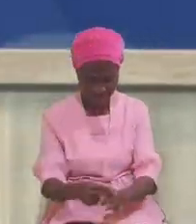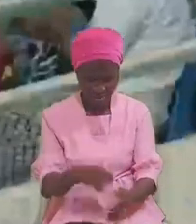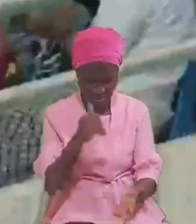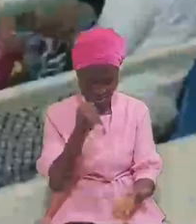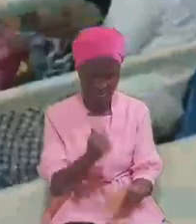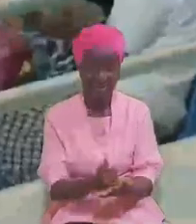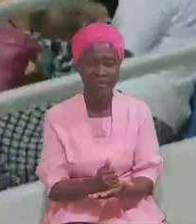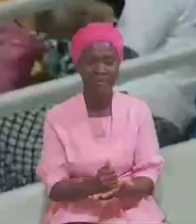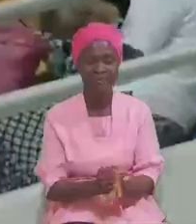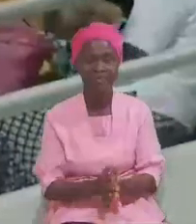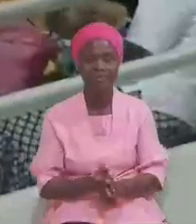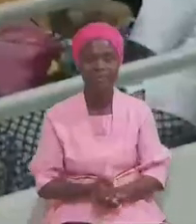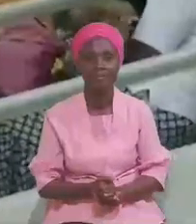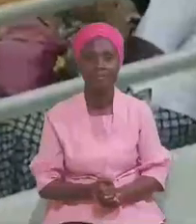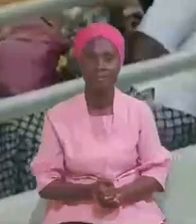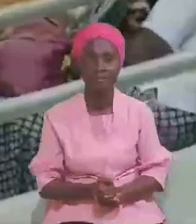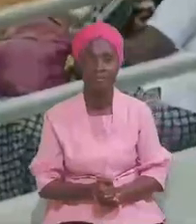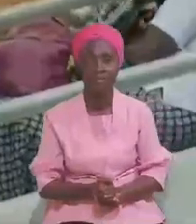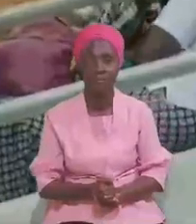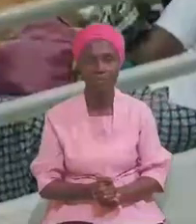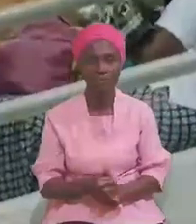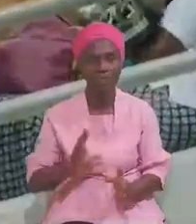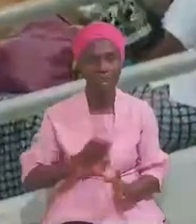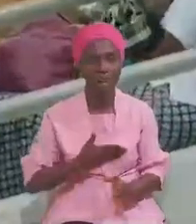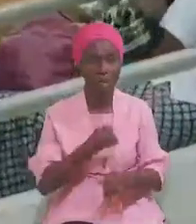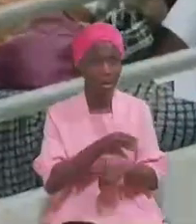Nous allons demander au conseiller